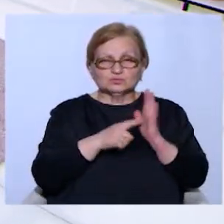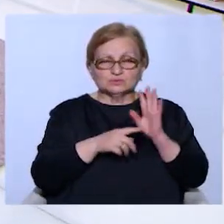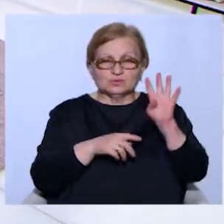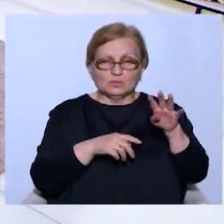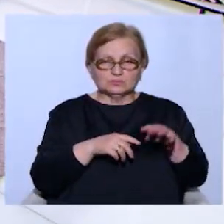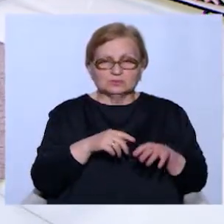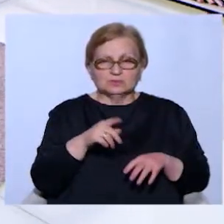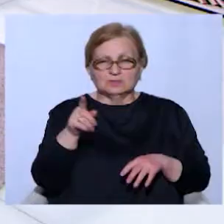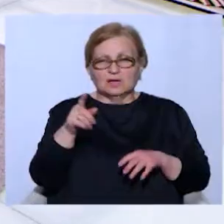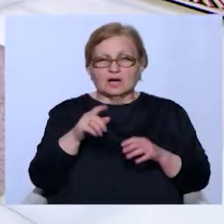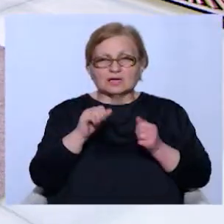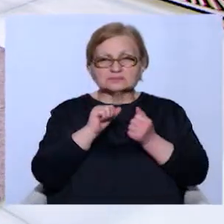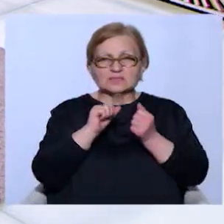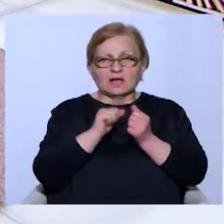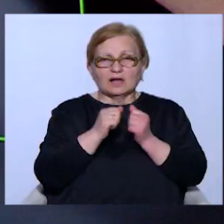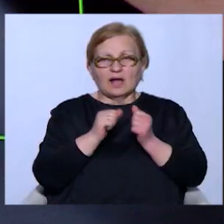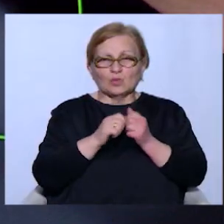და აქ გვაქვს აგურები.